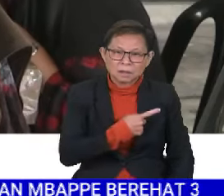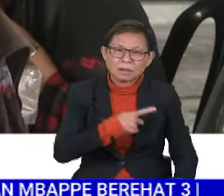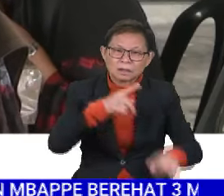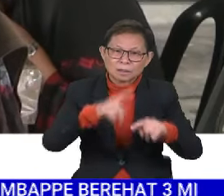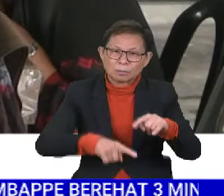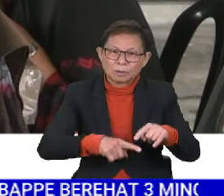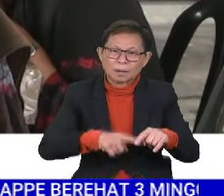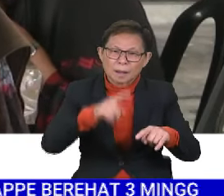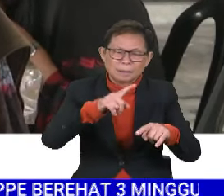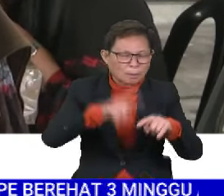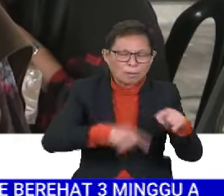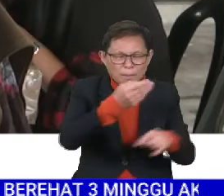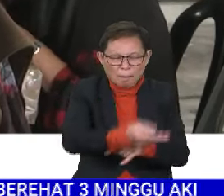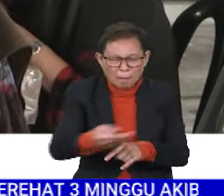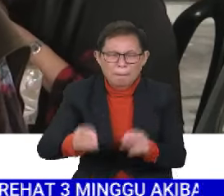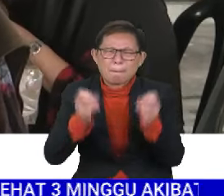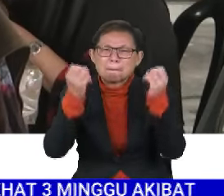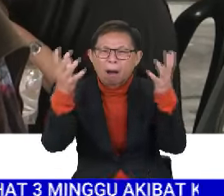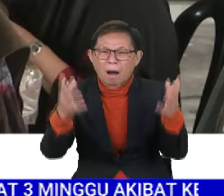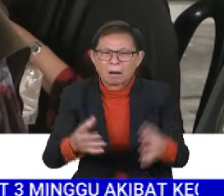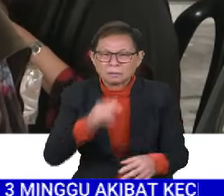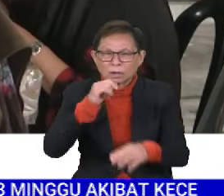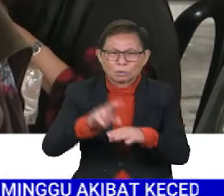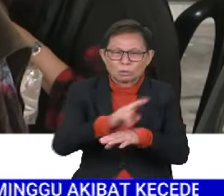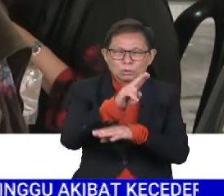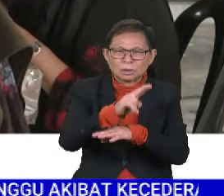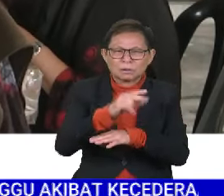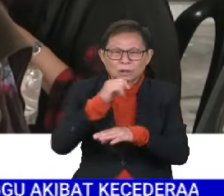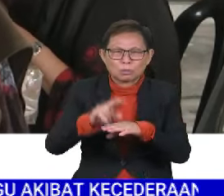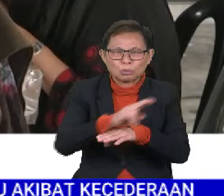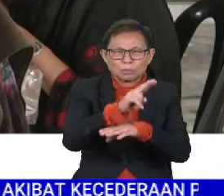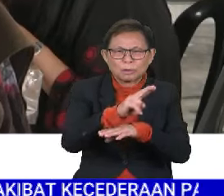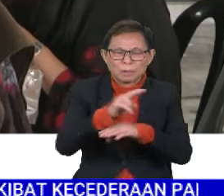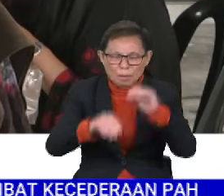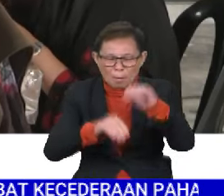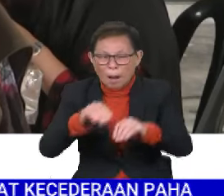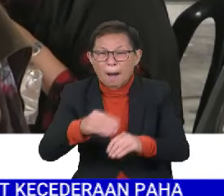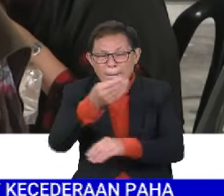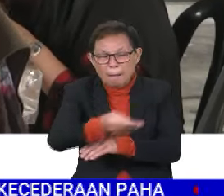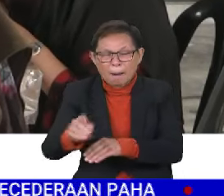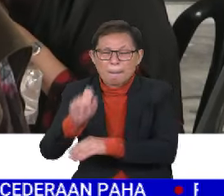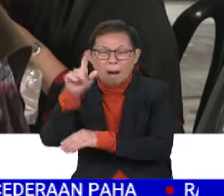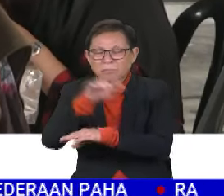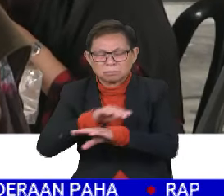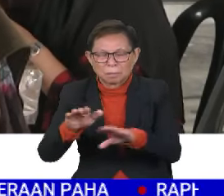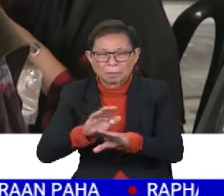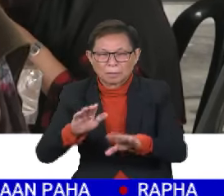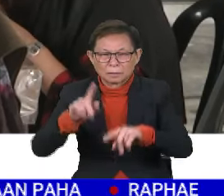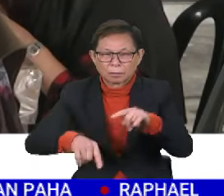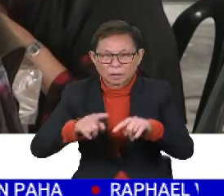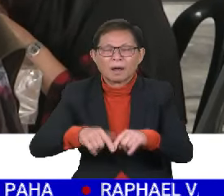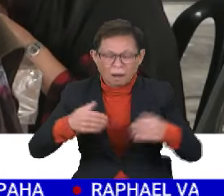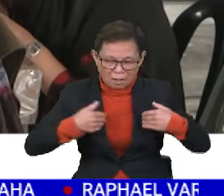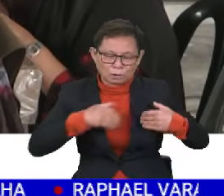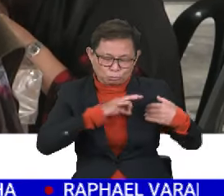banyak. Barang tak banyak dah, tak pakai macam nak barang yang mahal semua. Ada